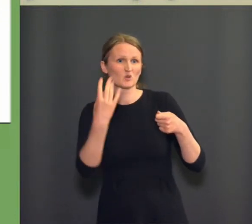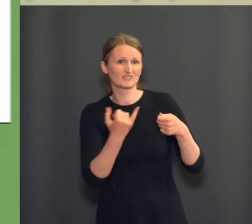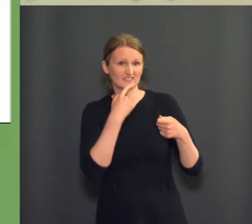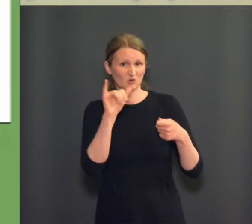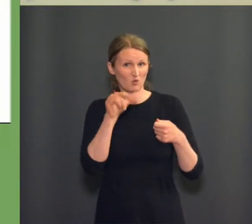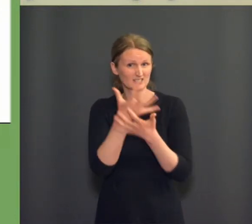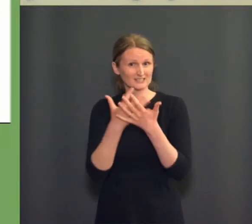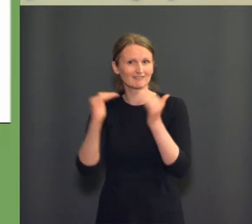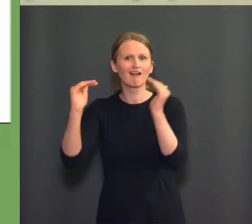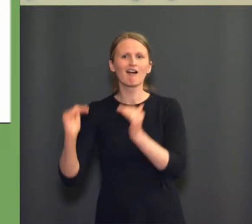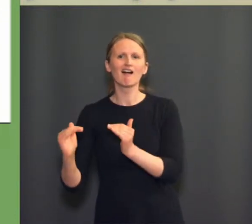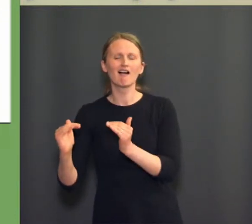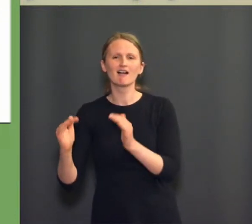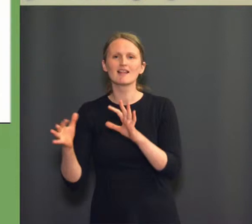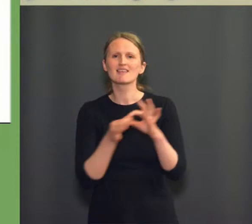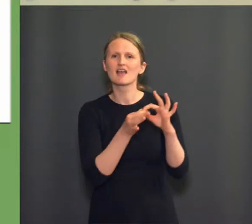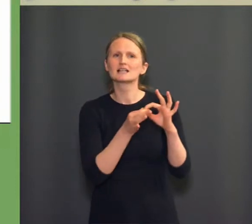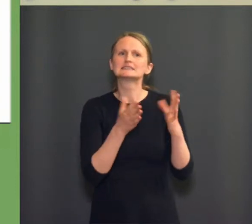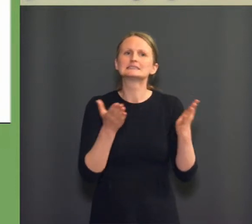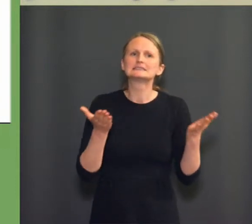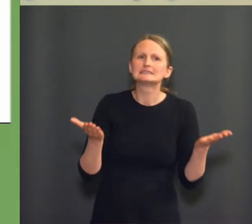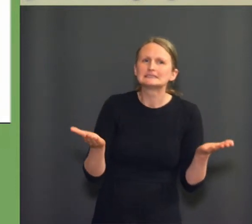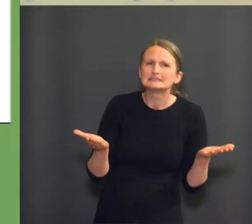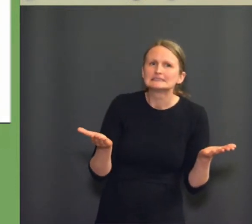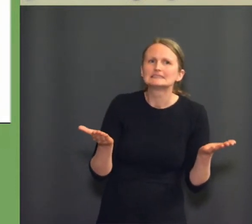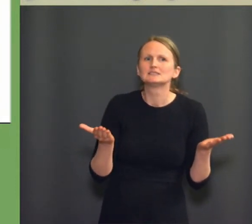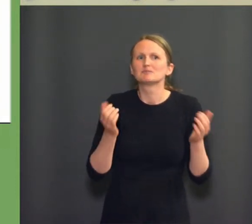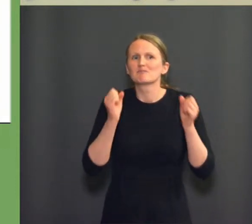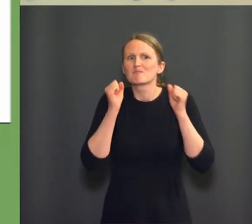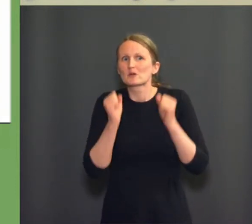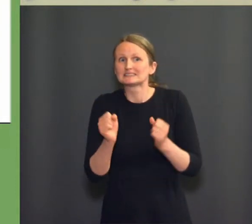certaine sous-estimation de cette moyenne